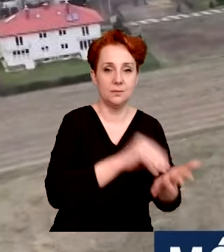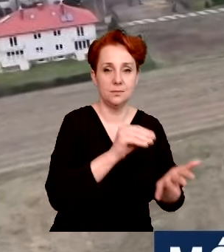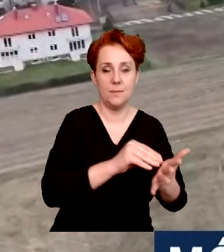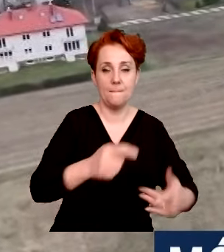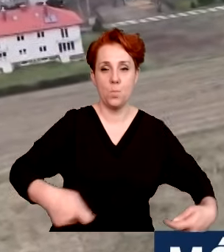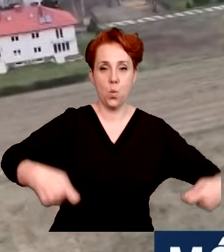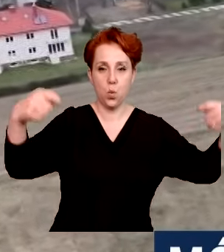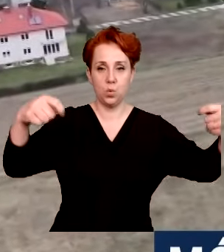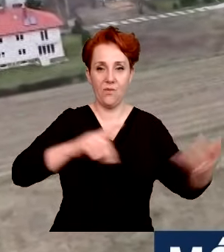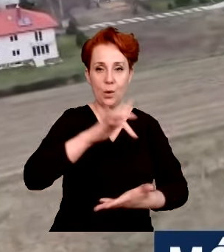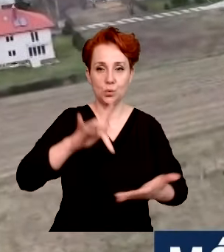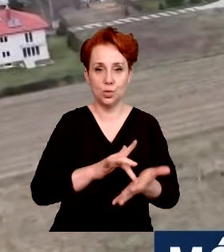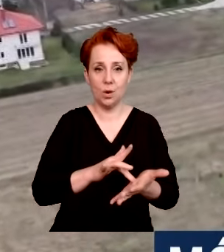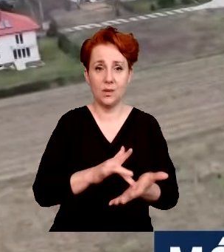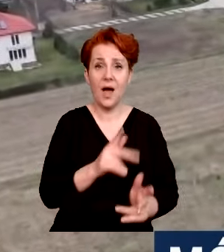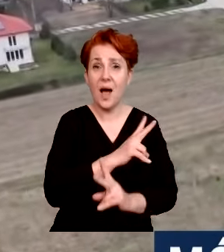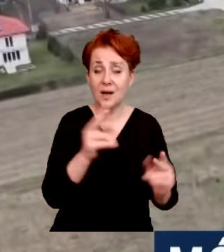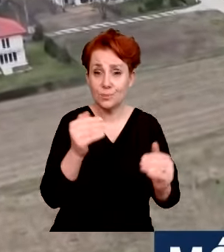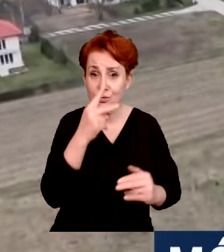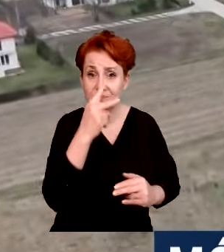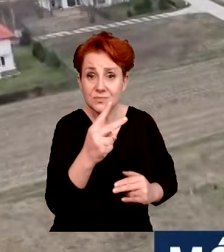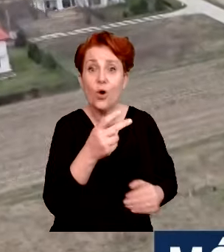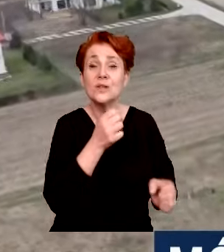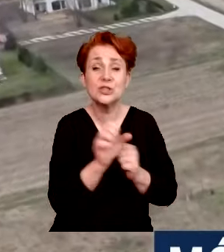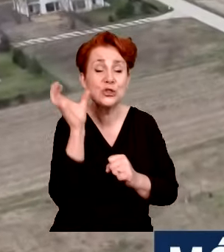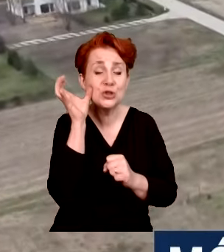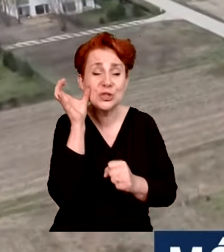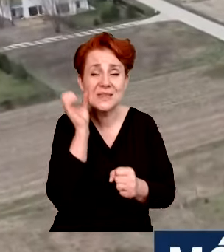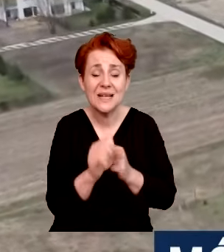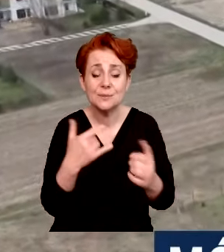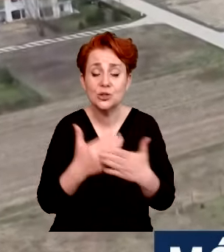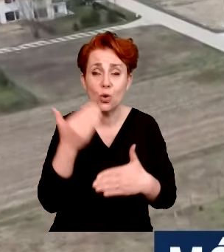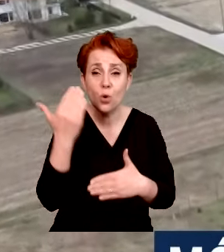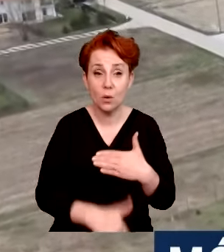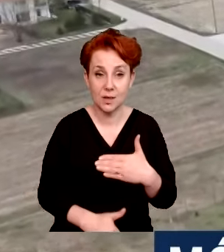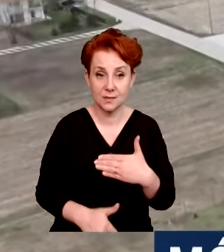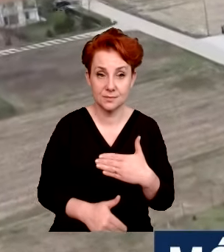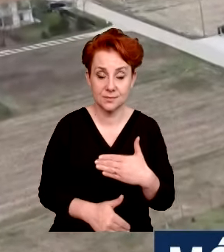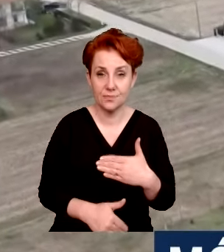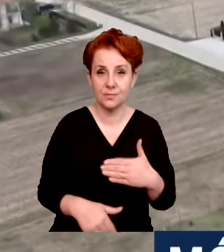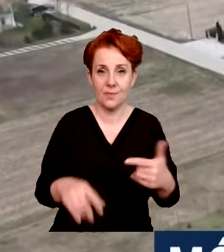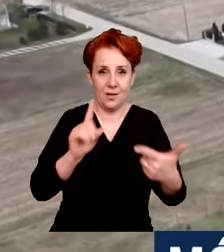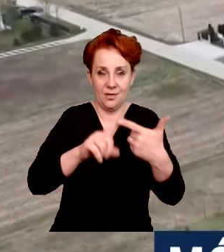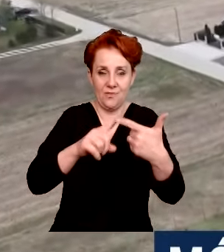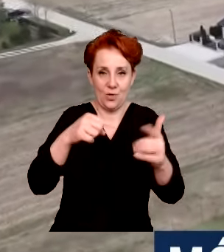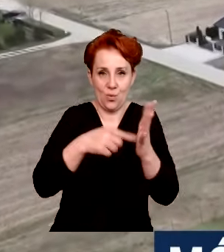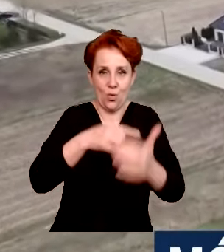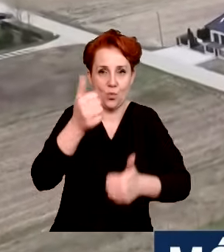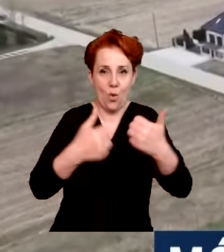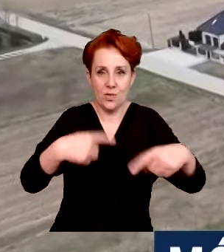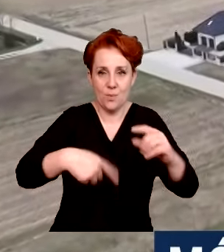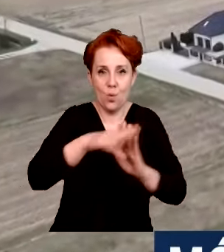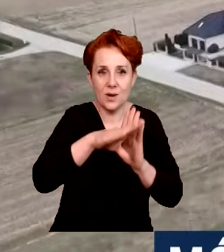ośrodka. Tymczasem każdy z Państwa może zobaczyć, że ten ośrodek stoi. On już jest na wykończeniu. Po drugie, to nie było kryterium w tym konkursie. W związku